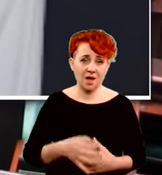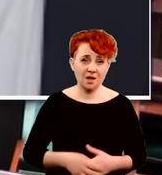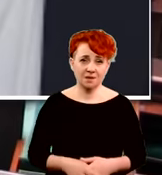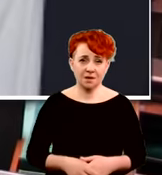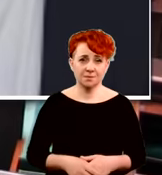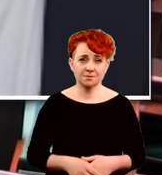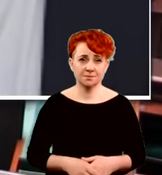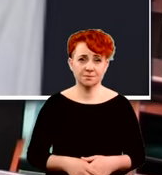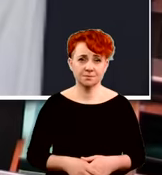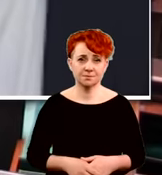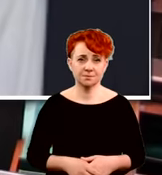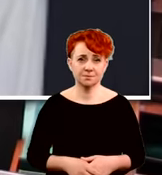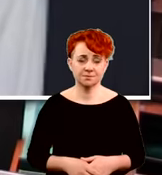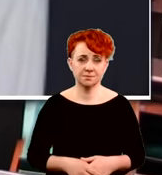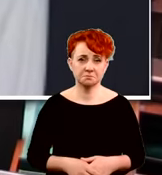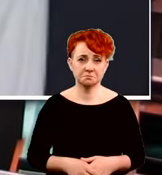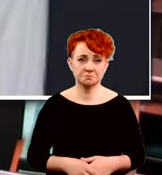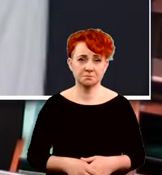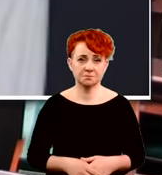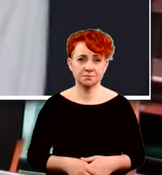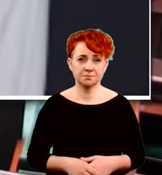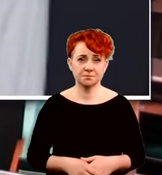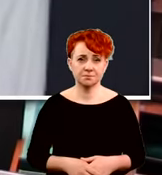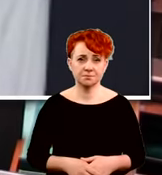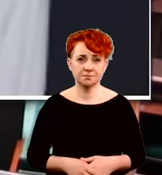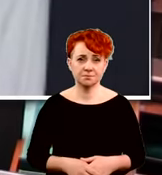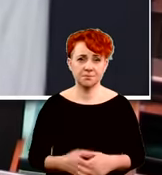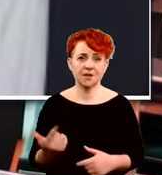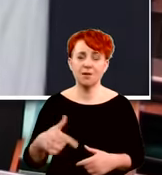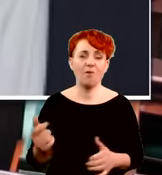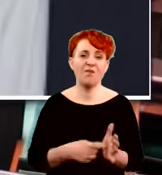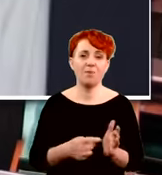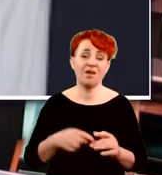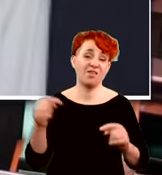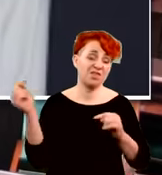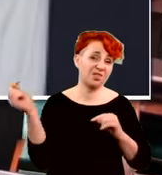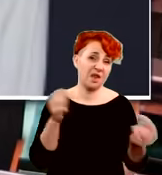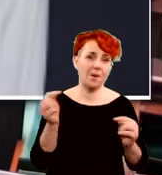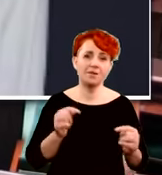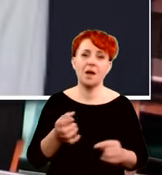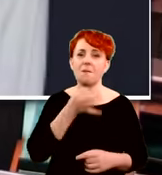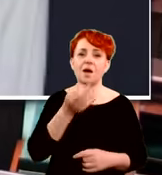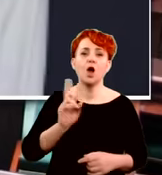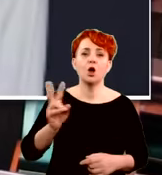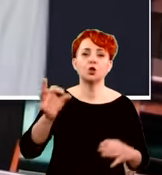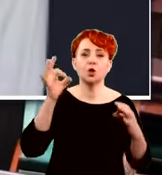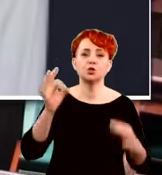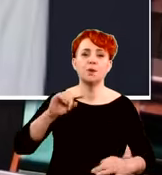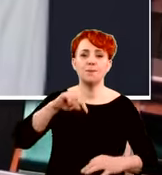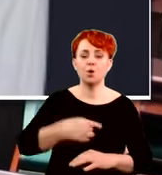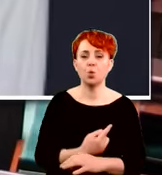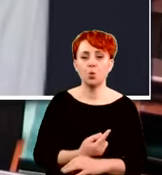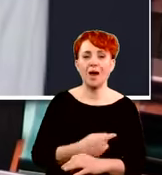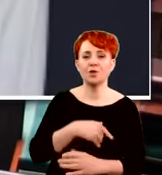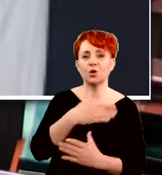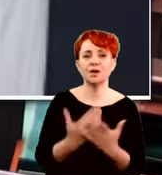nie wymagającym takiej debaty, no ale zdaje się, że wymaga. Kto jest dzisiaj prokuratorem krajowym? Pan poseł Sławomir